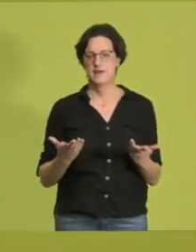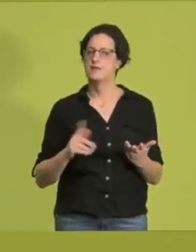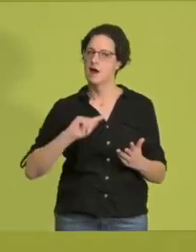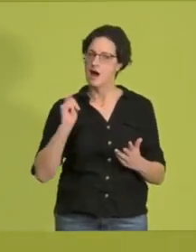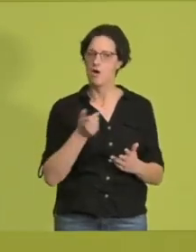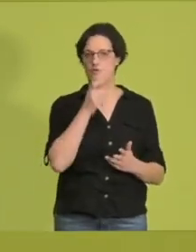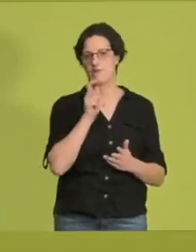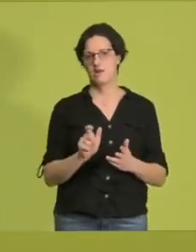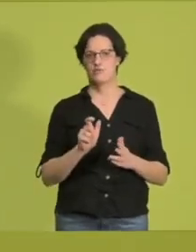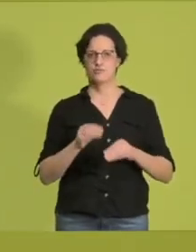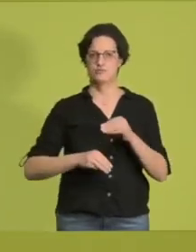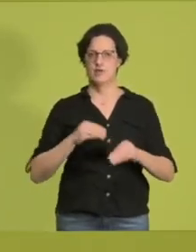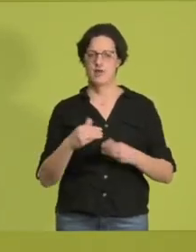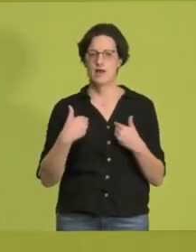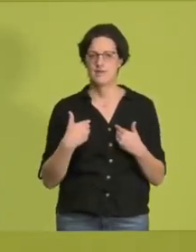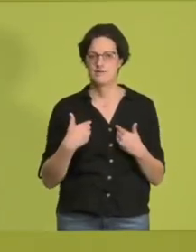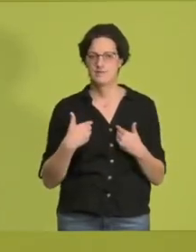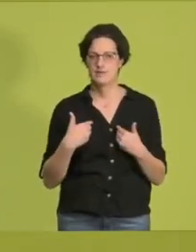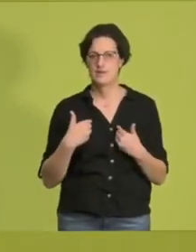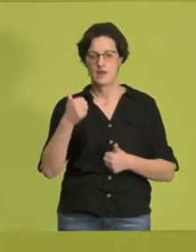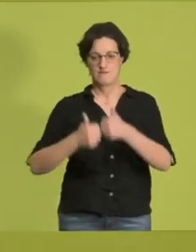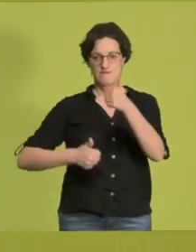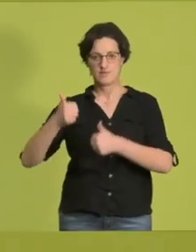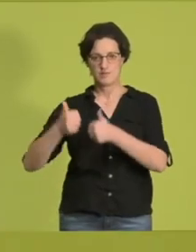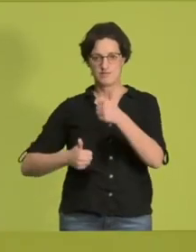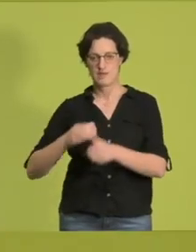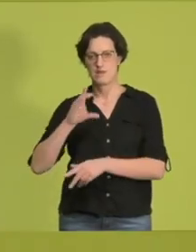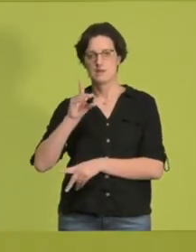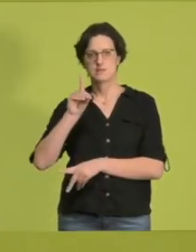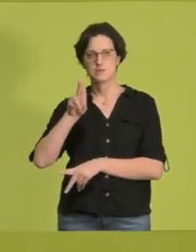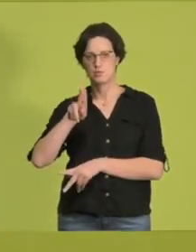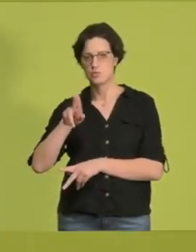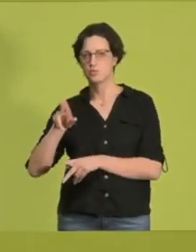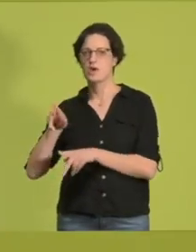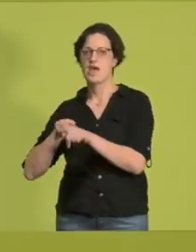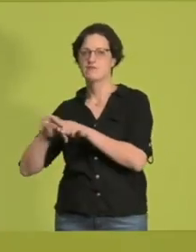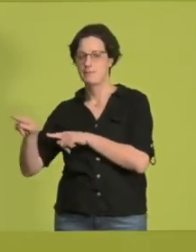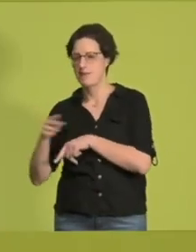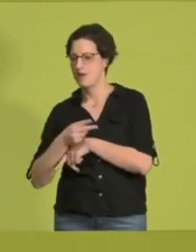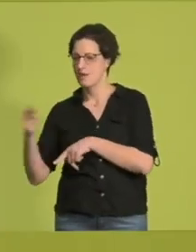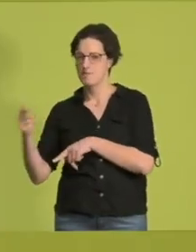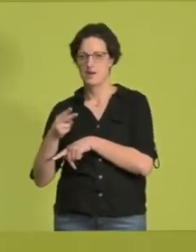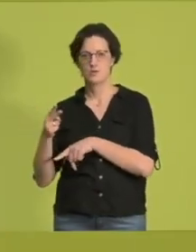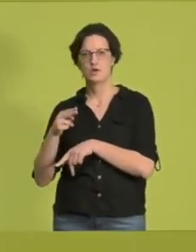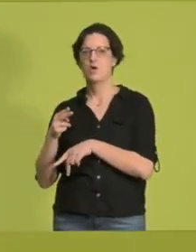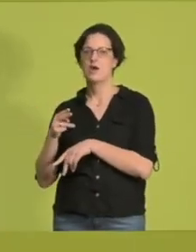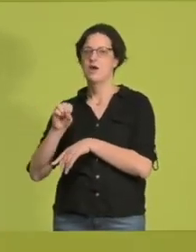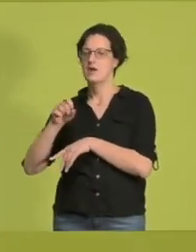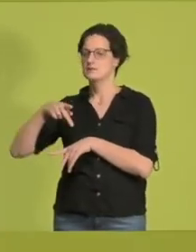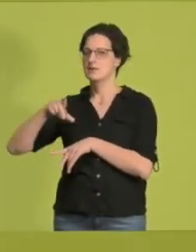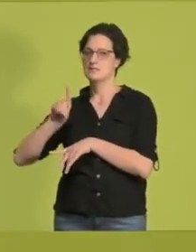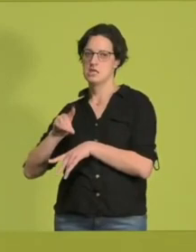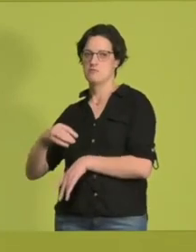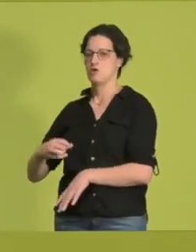den wettbewerb von cdu und fdp und ja und auch von der spd um den größten sheriff stern